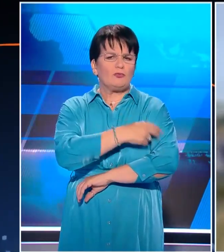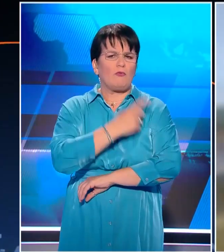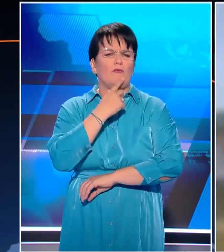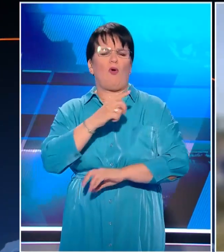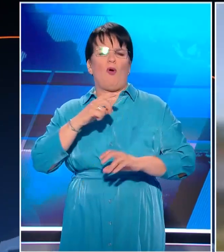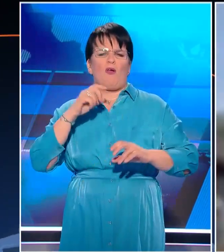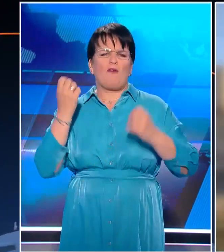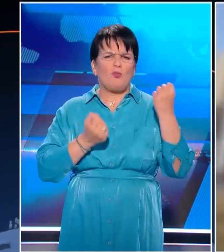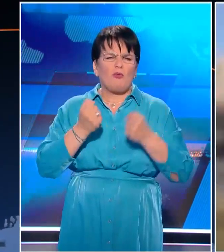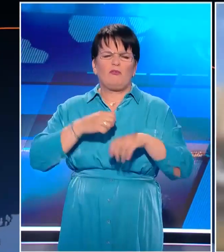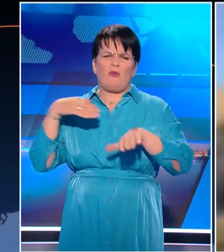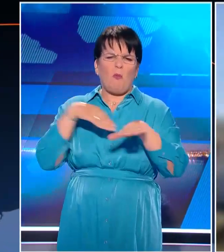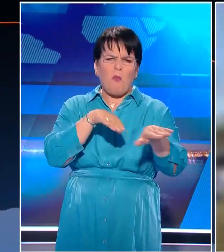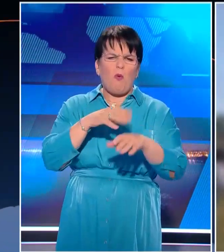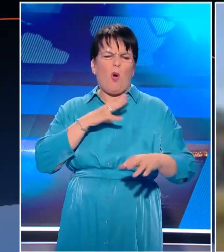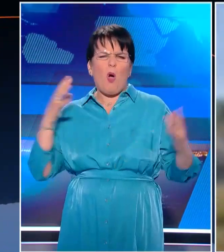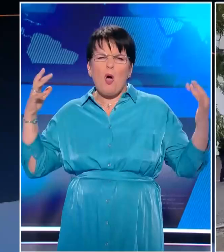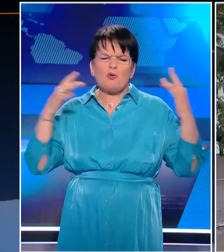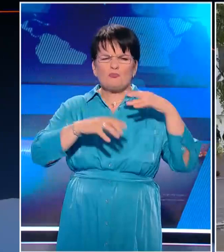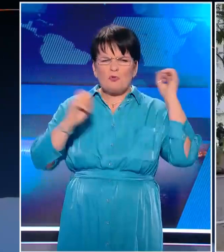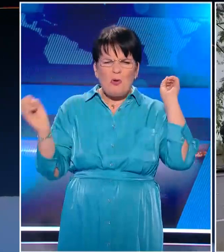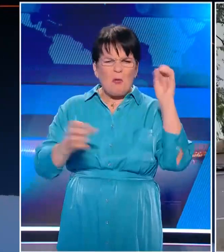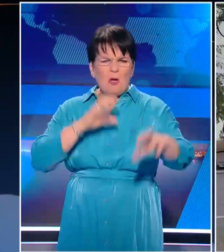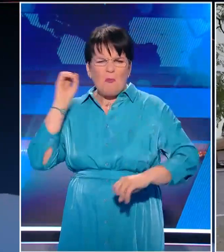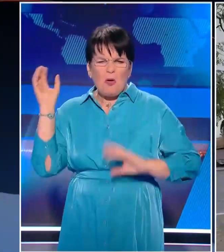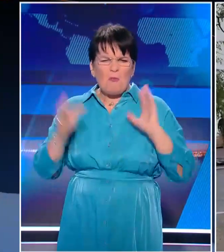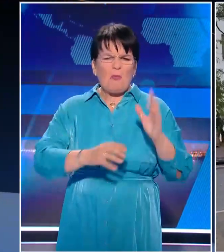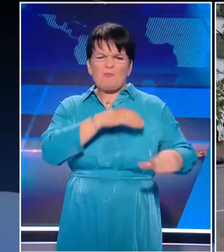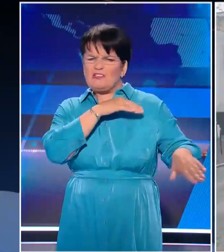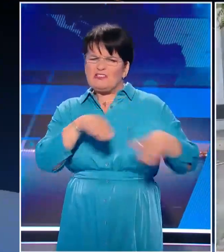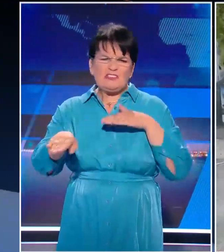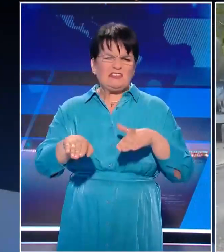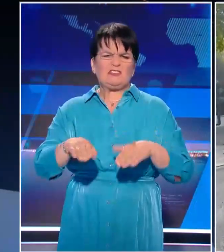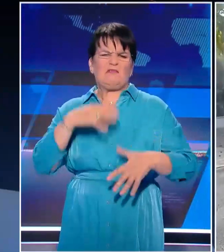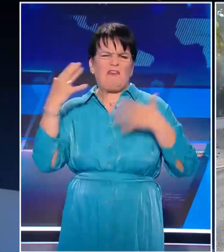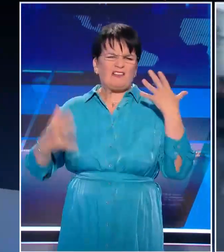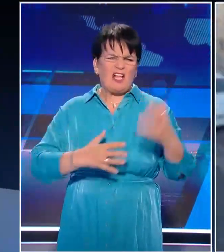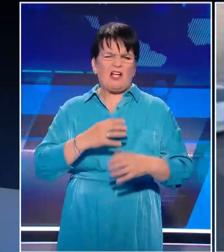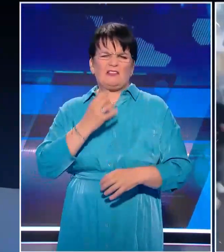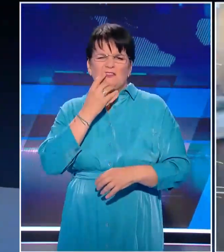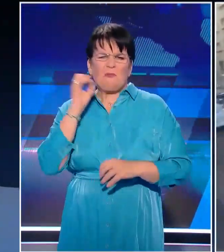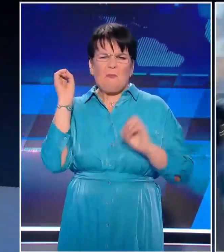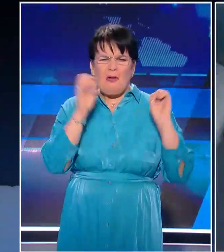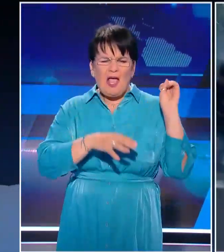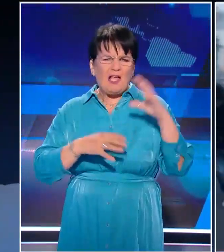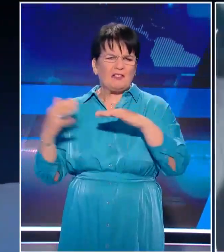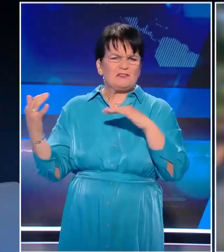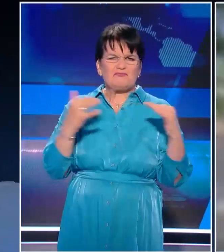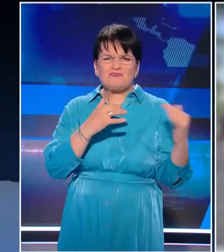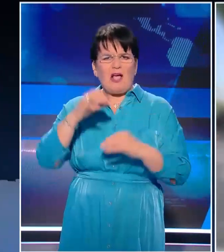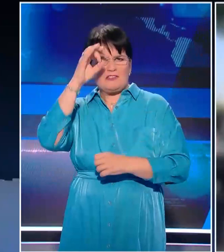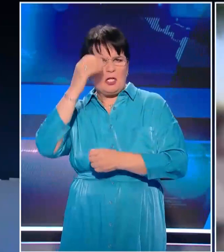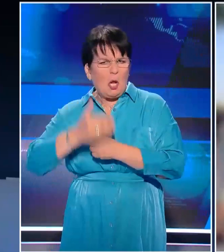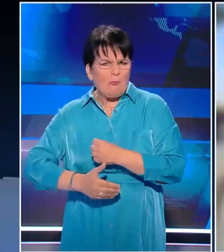Η είδηση του θανάτου του 17χρονου Ναέλ εξαπλώνεται αστραπιαία και δεν αργούν να ξεσπάσουν επεισόδια. Νεαροί επιτίθενται με πέτρες